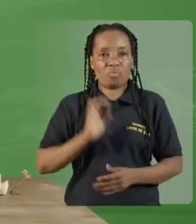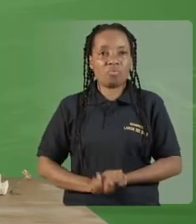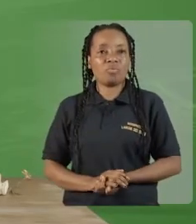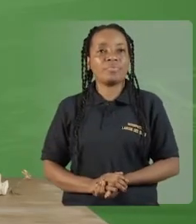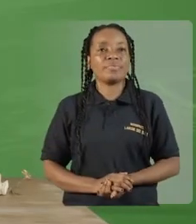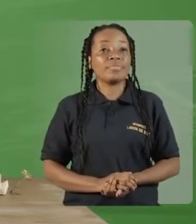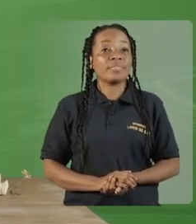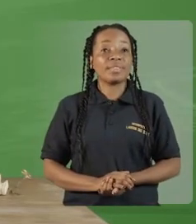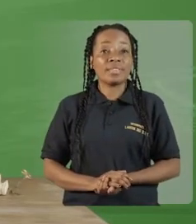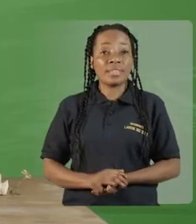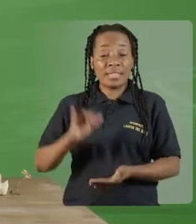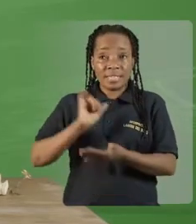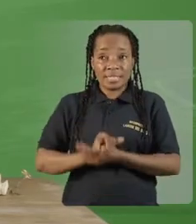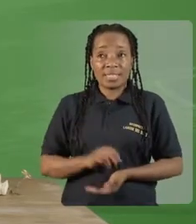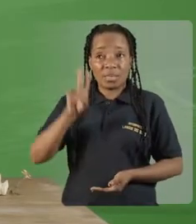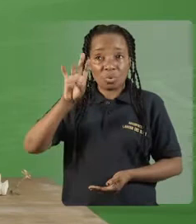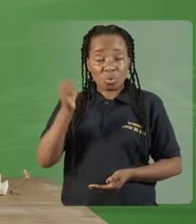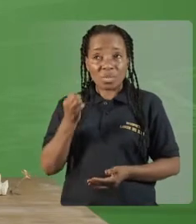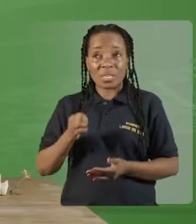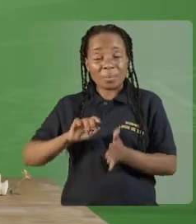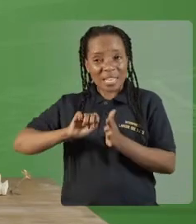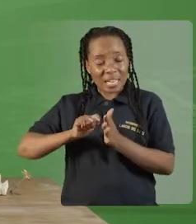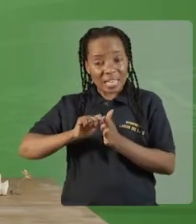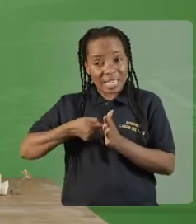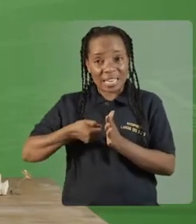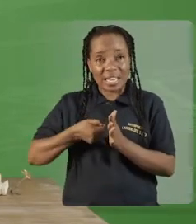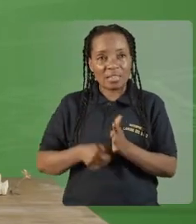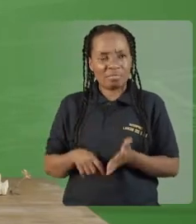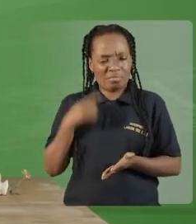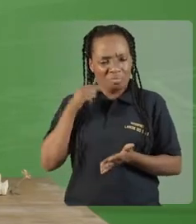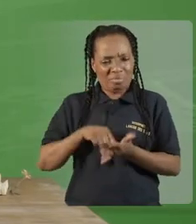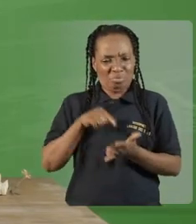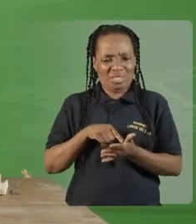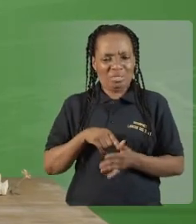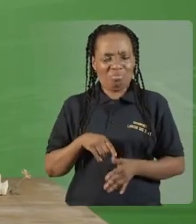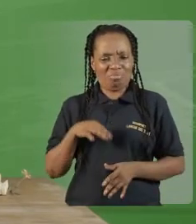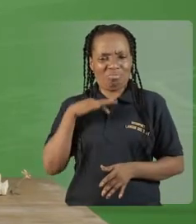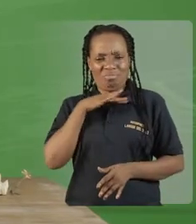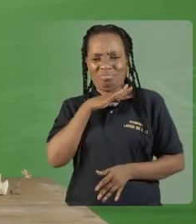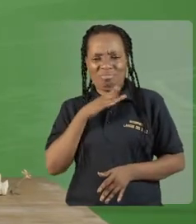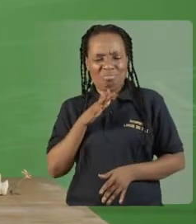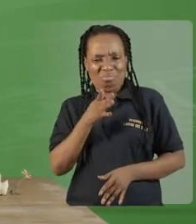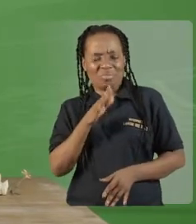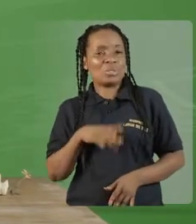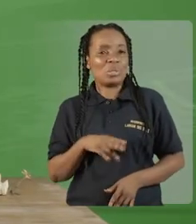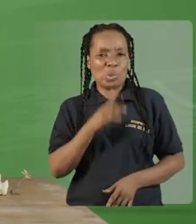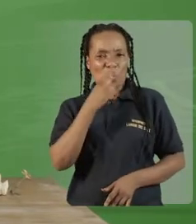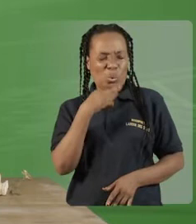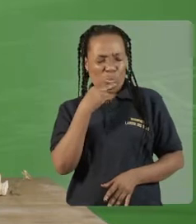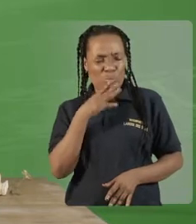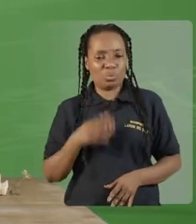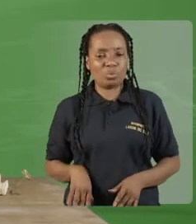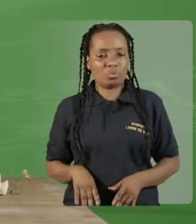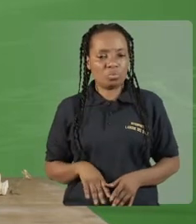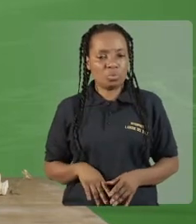Cette clé, elle est maintenant recouverte d'un corps poreux rouge-brun qu'on appelle